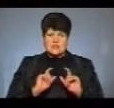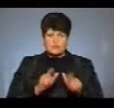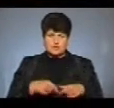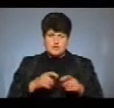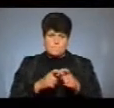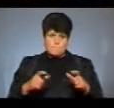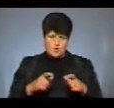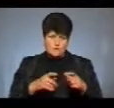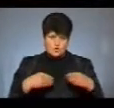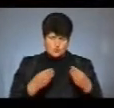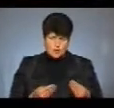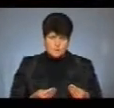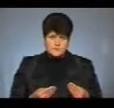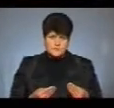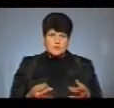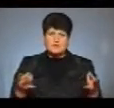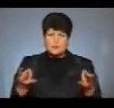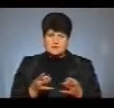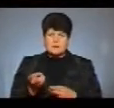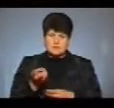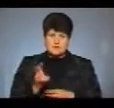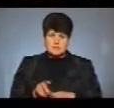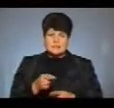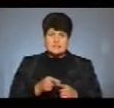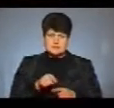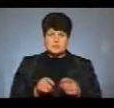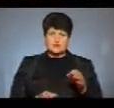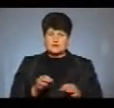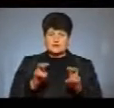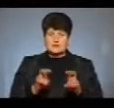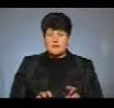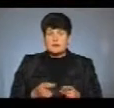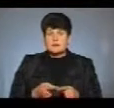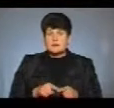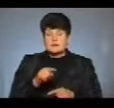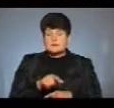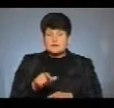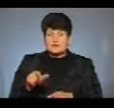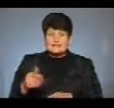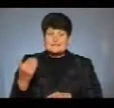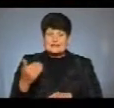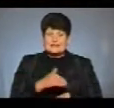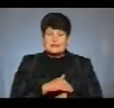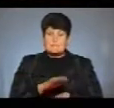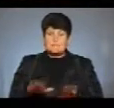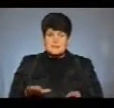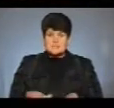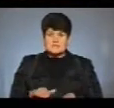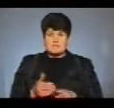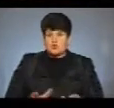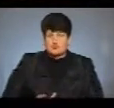повісток, повідомлення про необхідність прибуття в дане судове засідання, однак вказаних людей за їхнім місцем проживання не